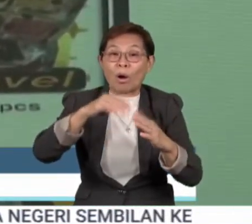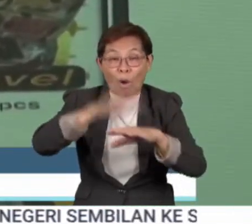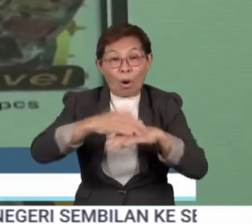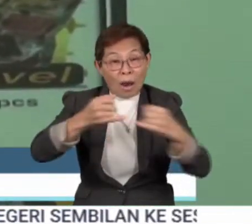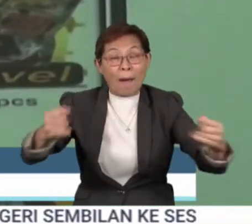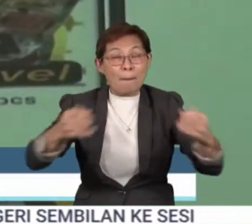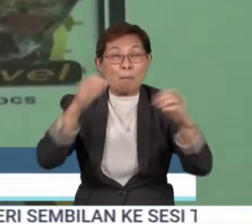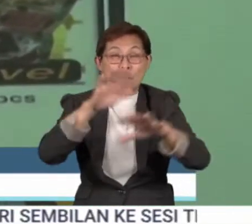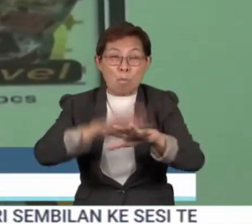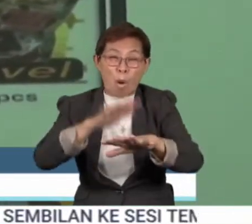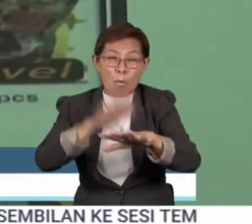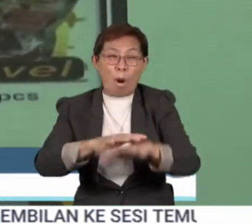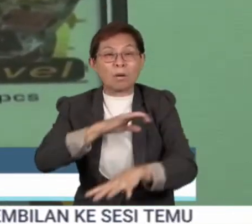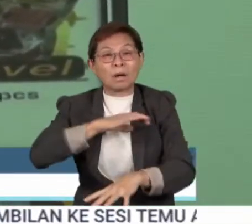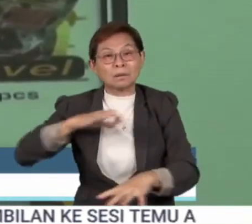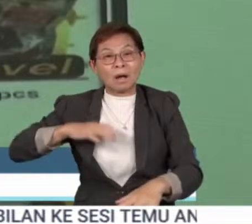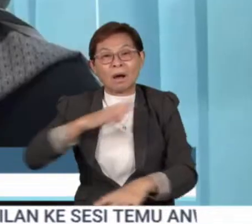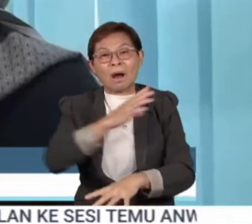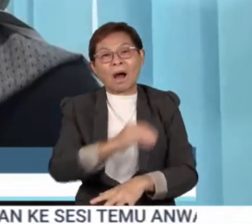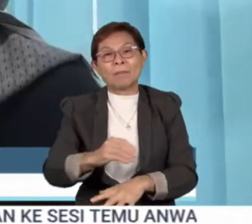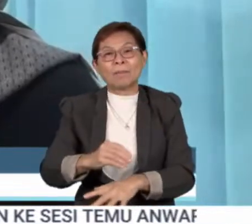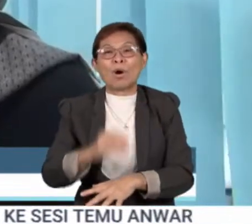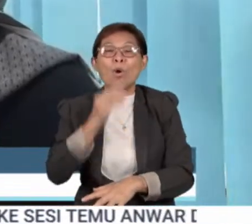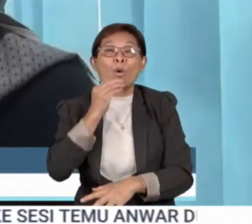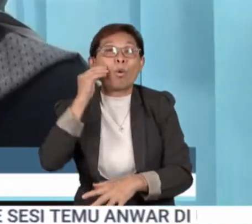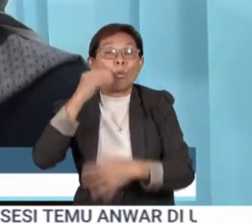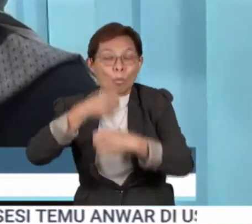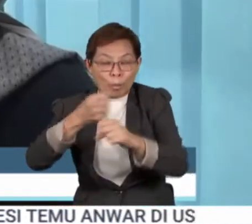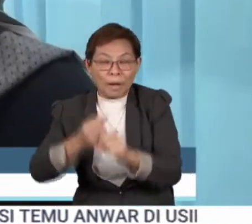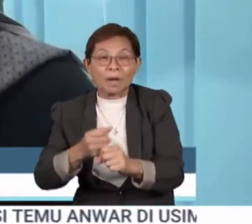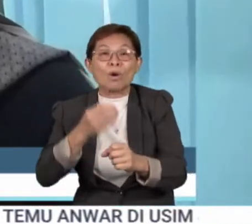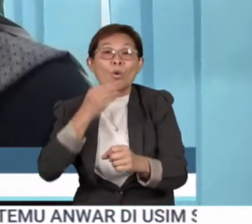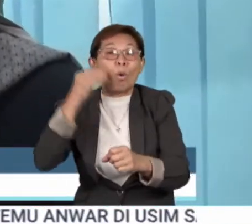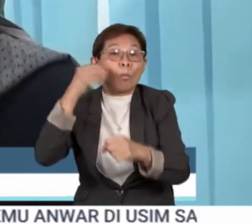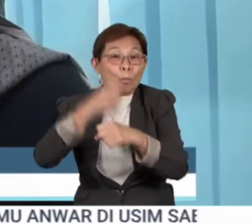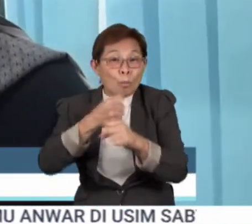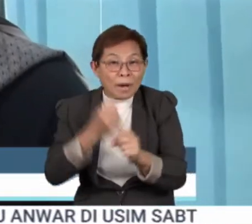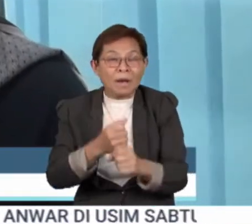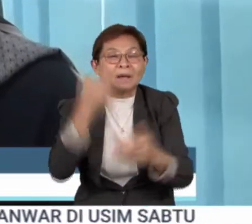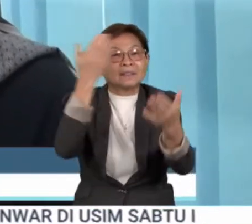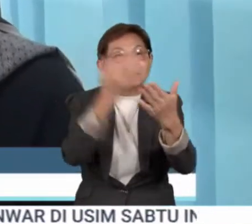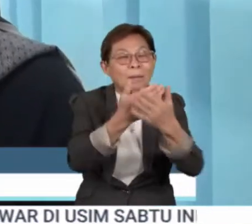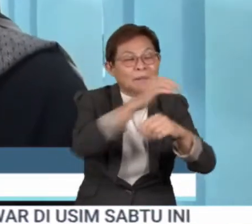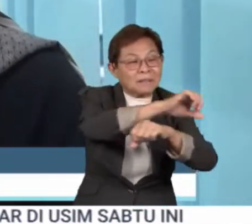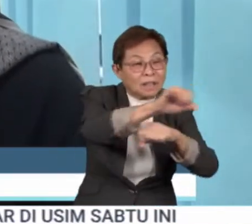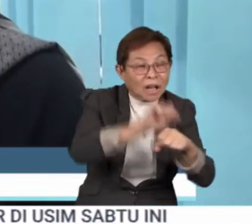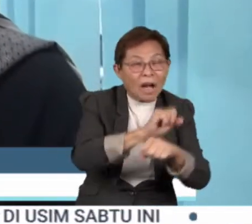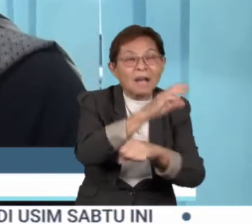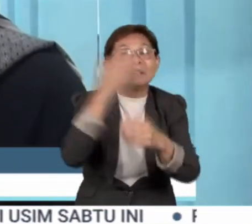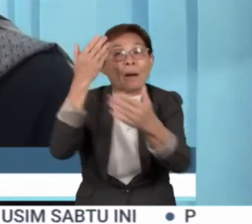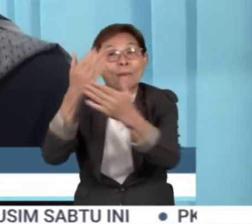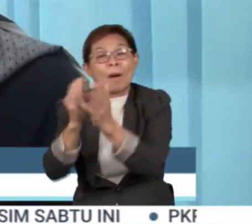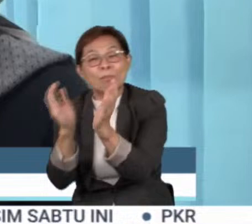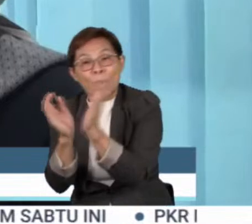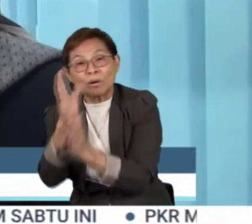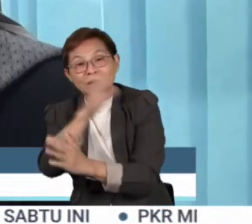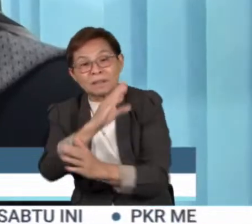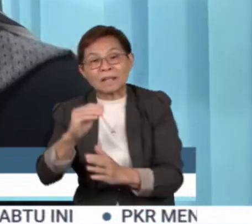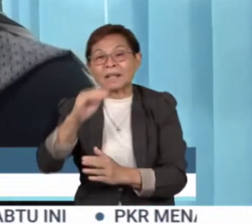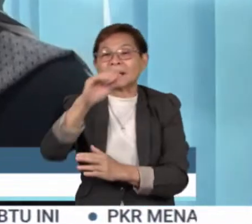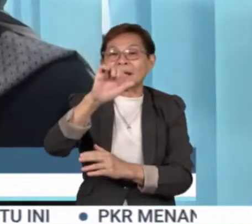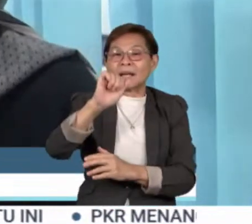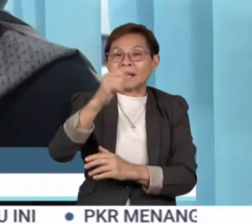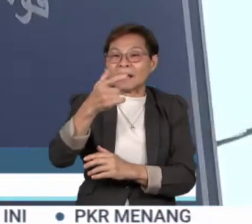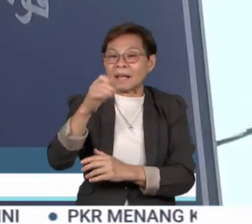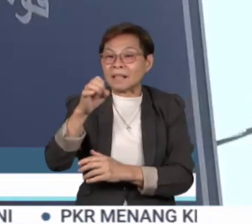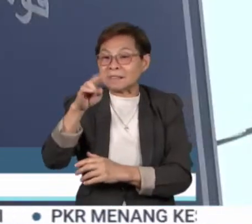customer dan alhamdulillah protein bar homemade ni dia dah sampai pada Brunei, pada Singapura dan kita punya agent dekat Singapura